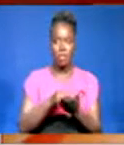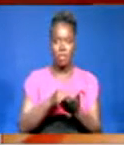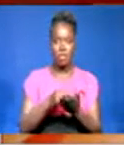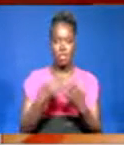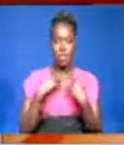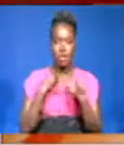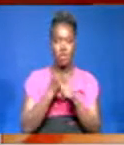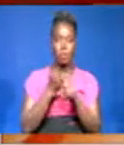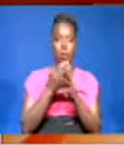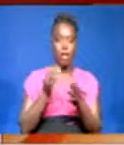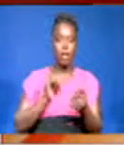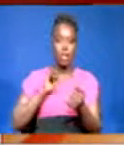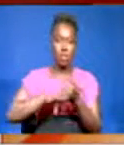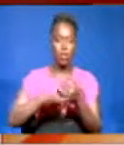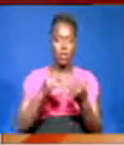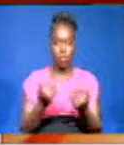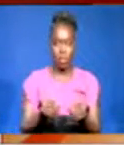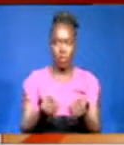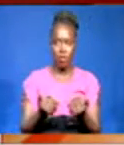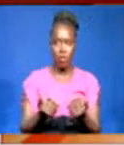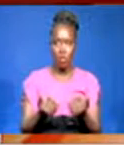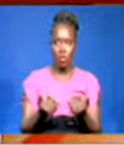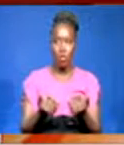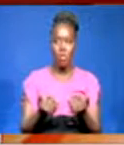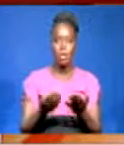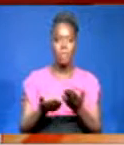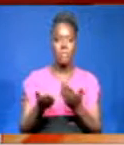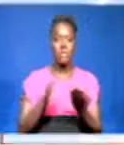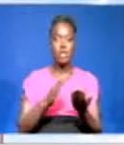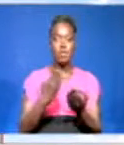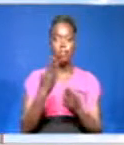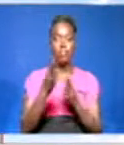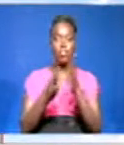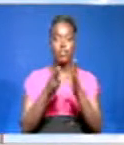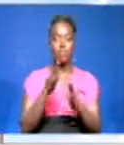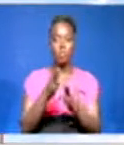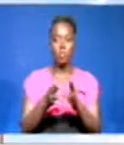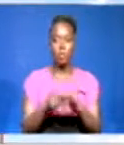na mkewe. Kufikia sasa idadi ya vifo ni 44.